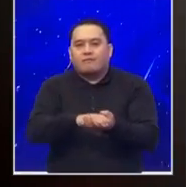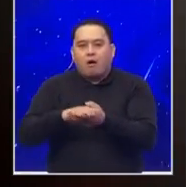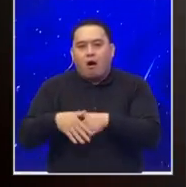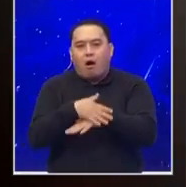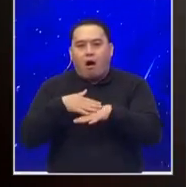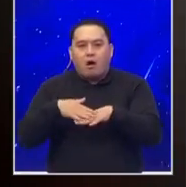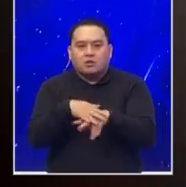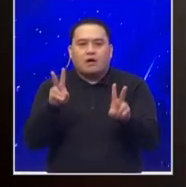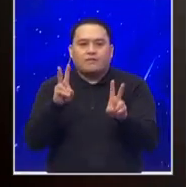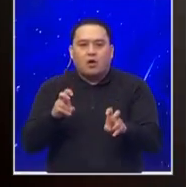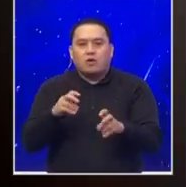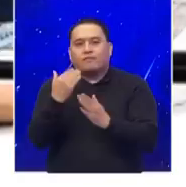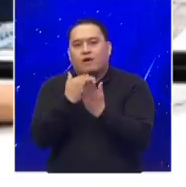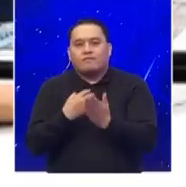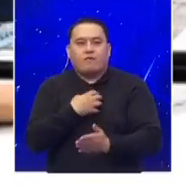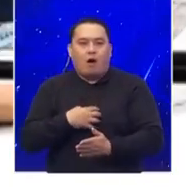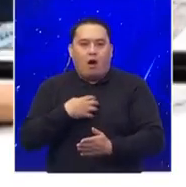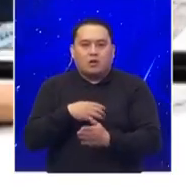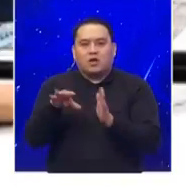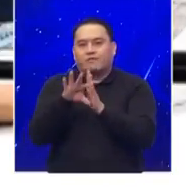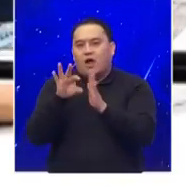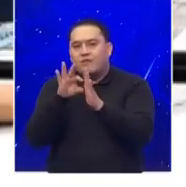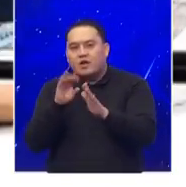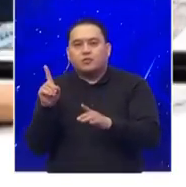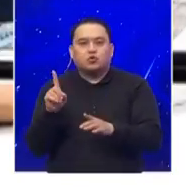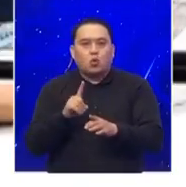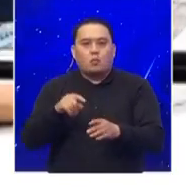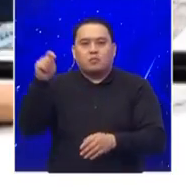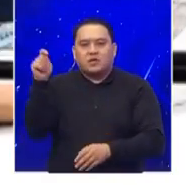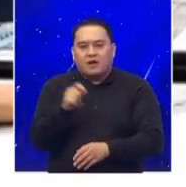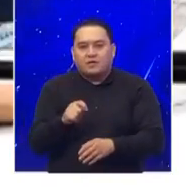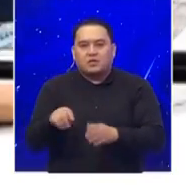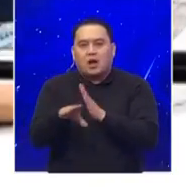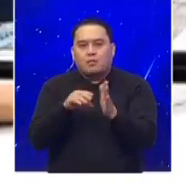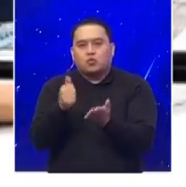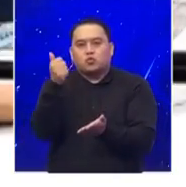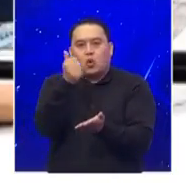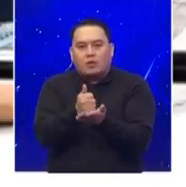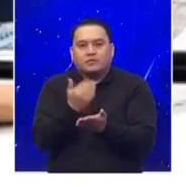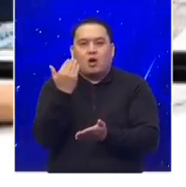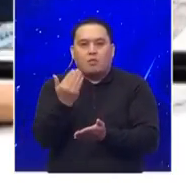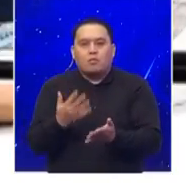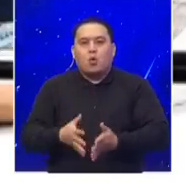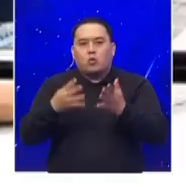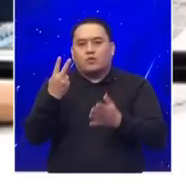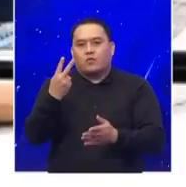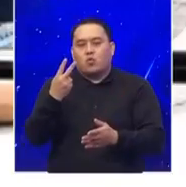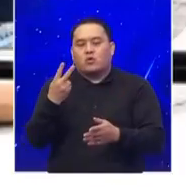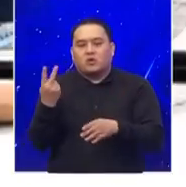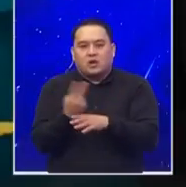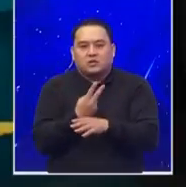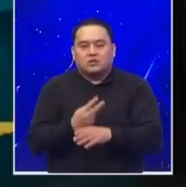от АНК учтен ряд важных критериев, в том числе пребывание в депутатском корпусе не более 2